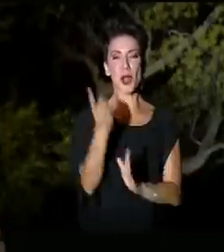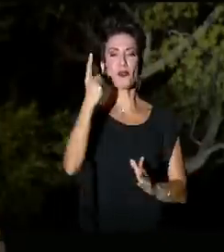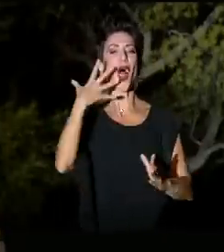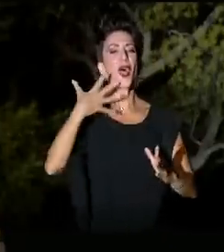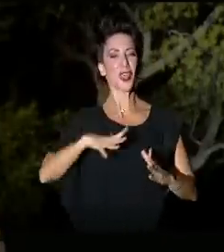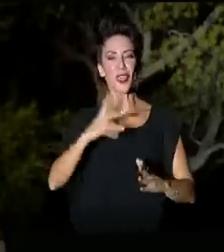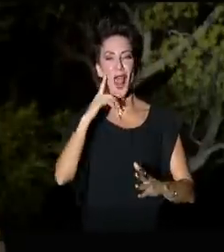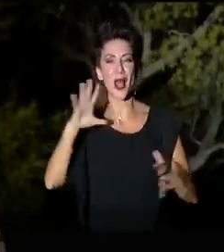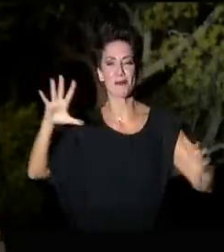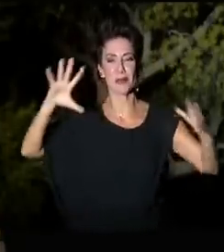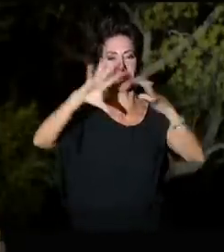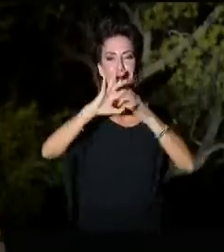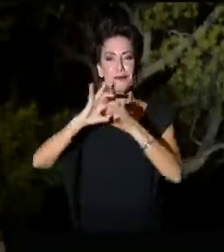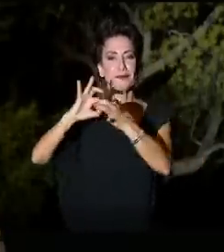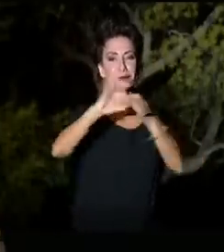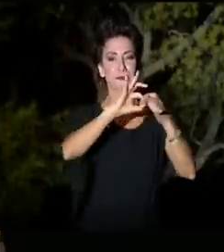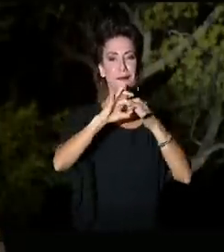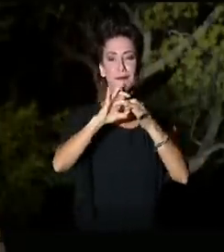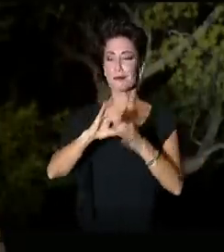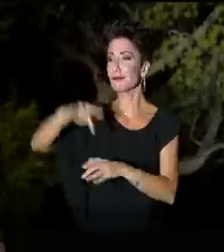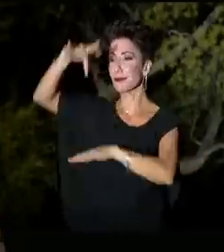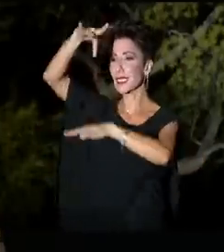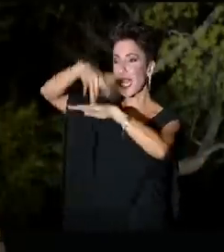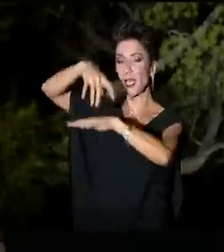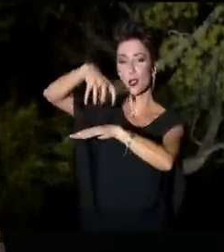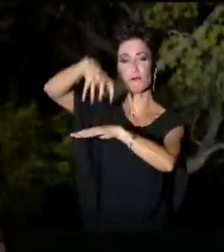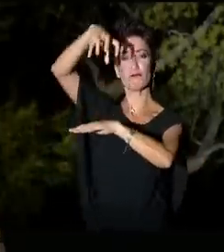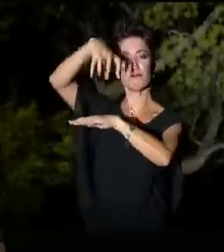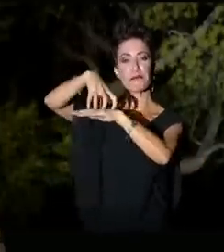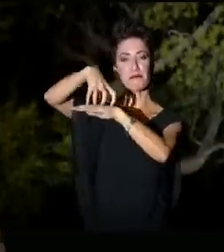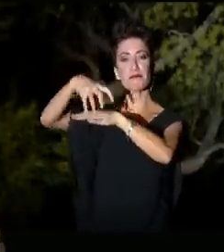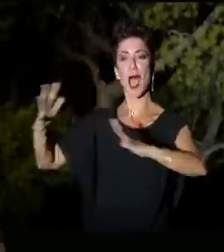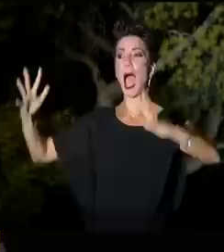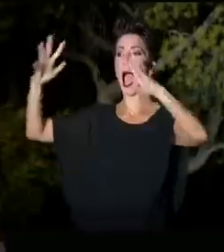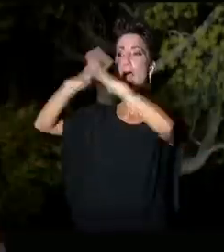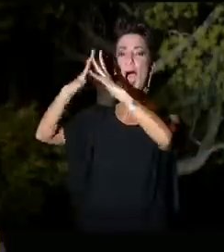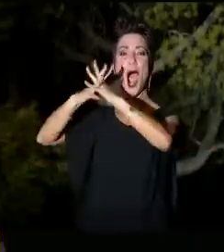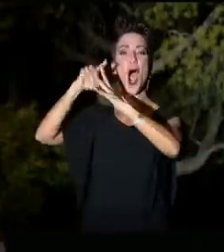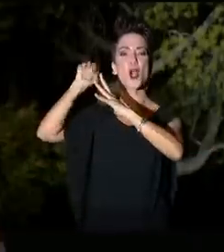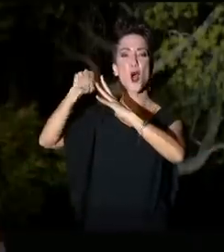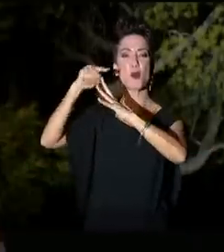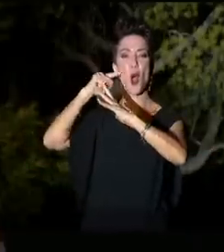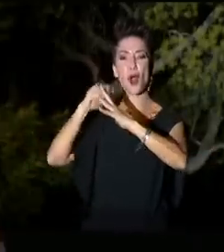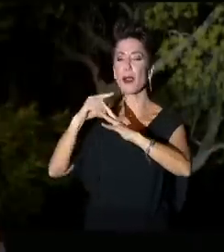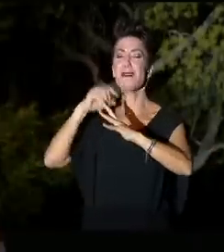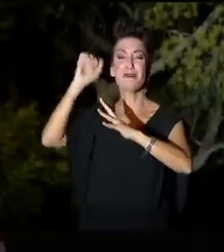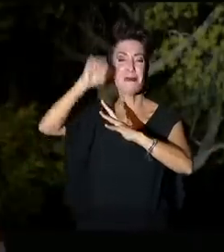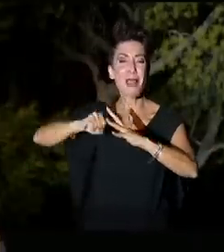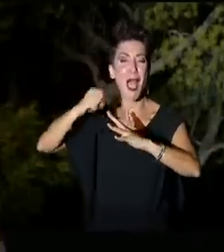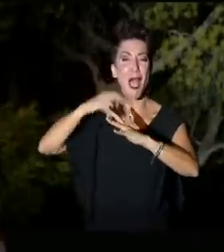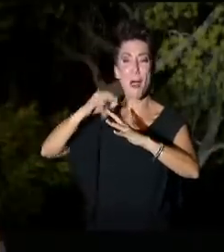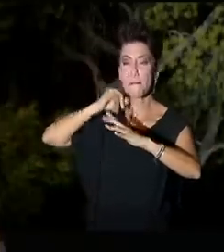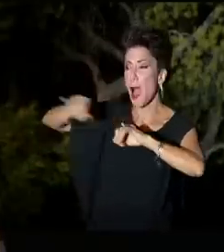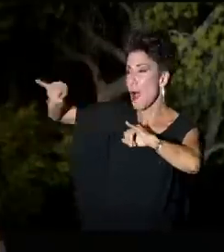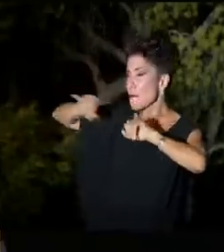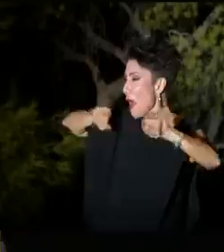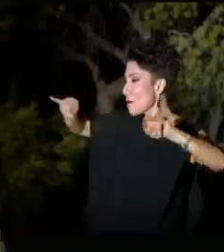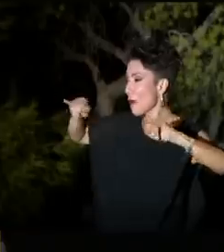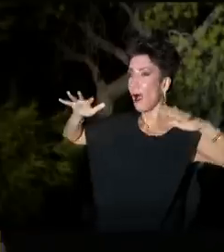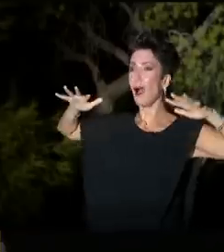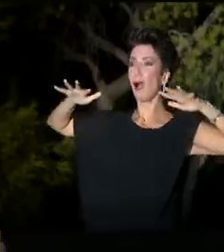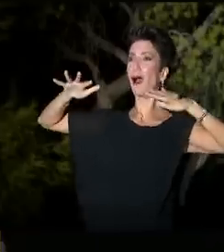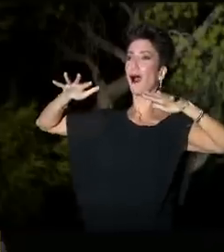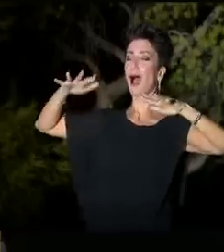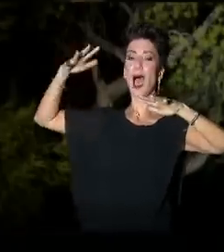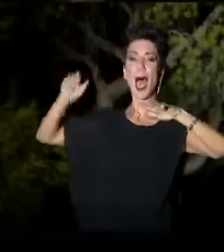Στην πόλη που τη χαρακτηρίζει η Ακρόπολη της, ο Παρθενώνας είναι ορατός από τα πιο αναπάντεχα σημεία, από